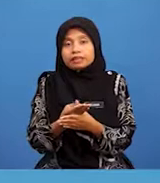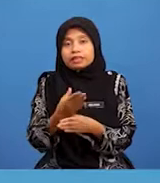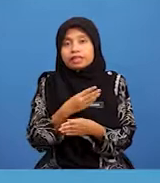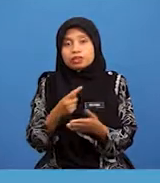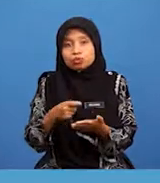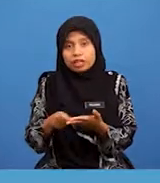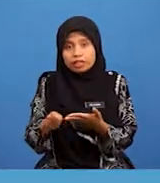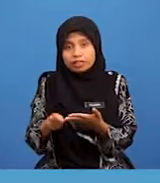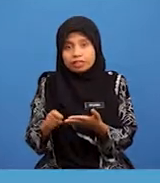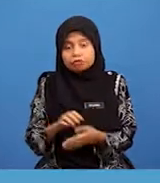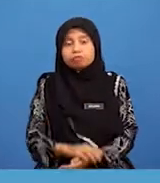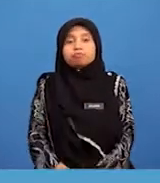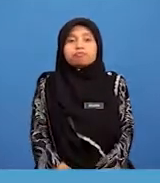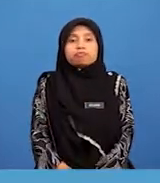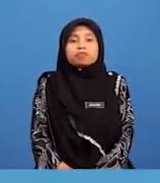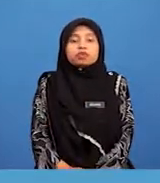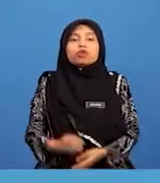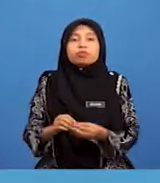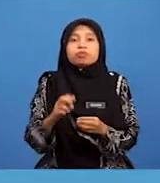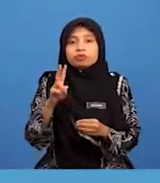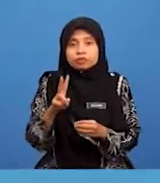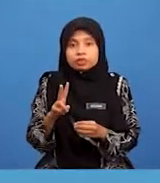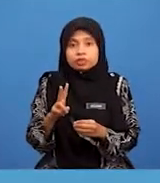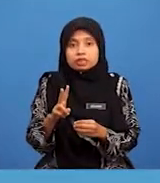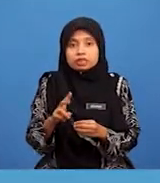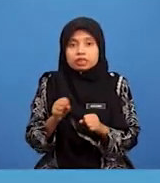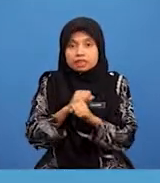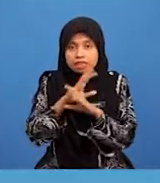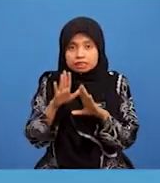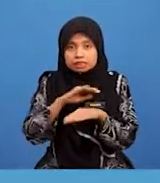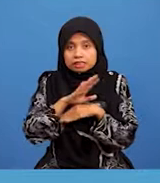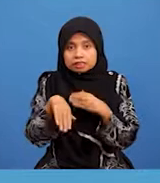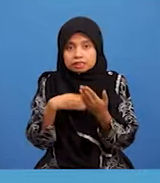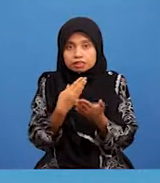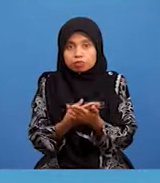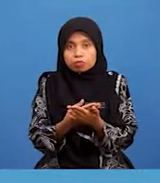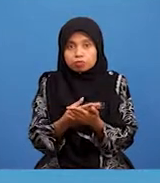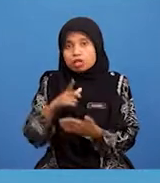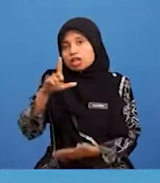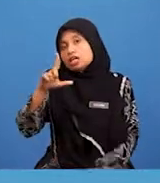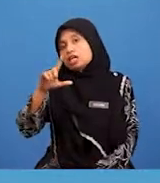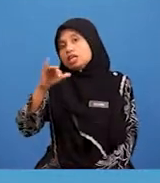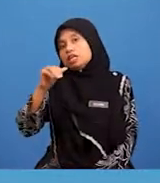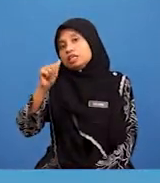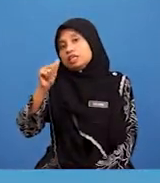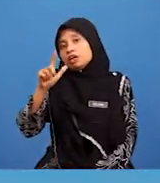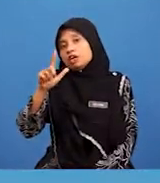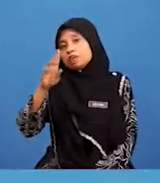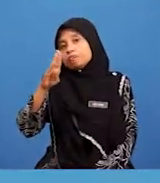alih oleh perkongsi. Yang kedua, menjelaskan semua liabiliti perniagaan. Yang